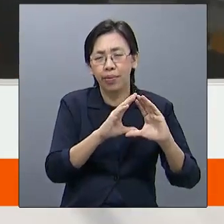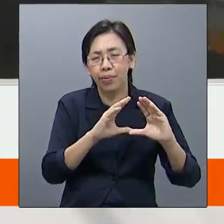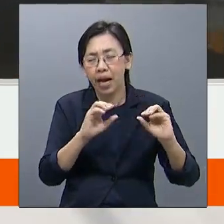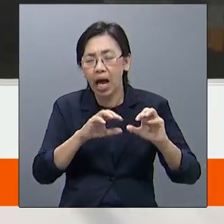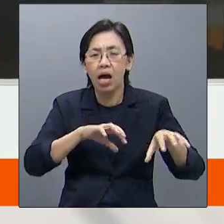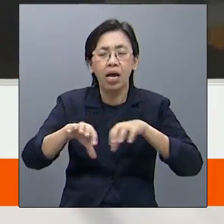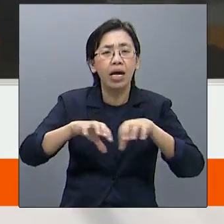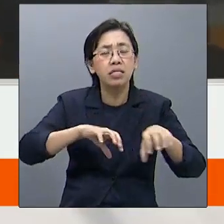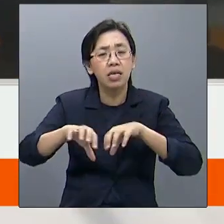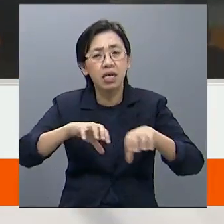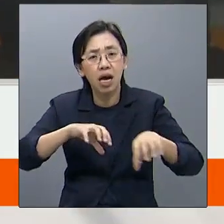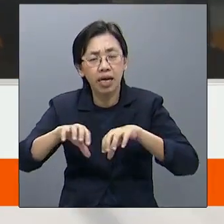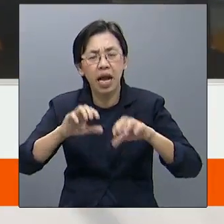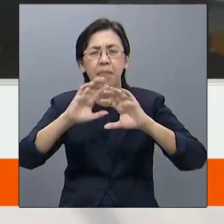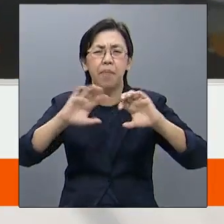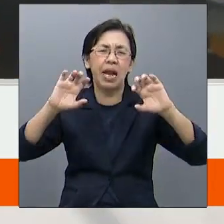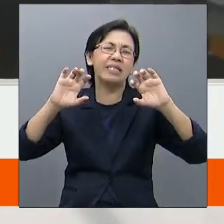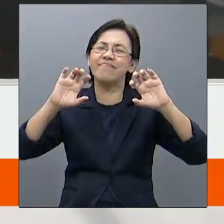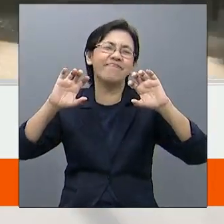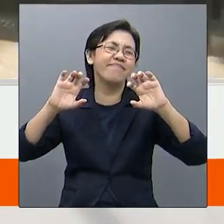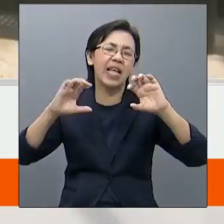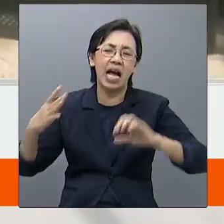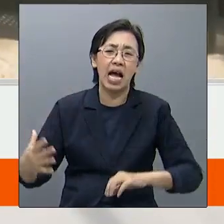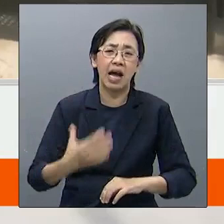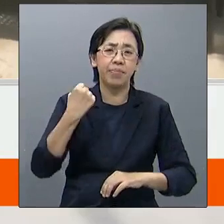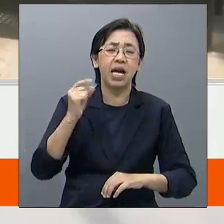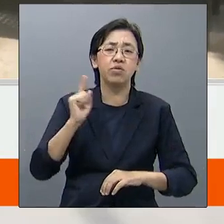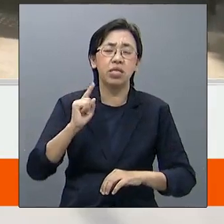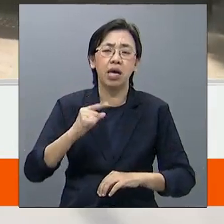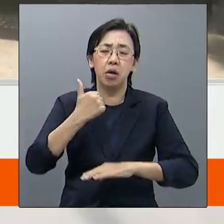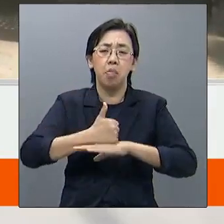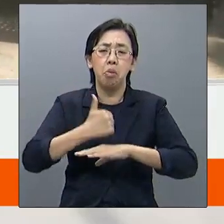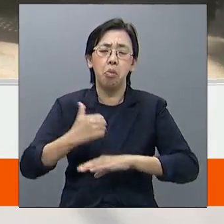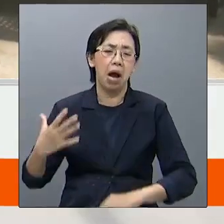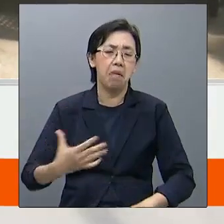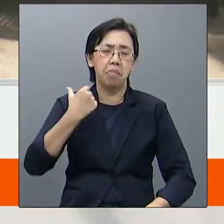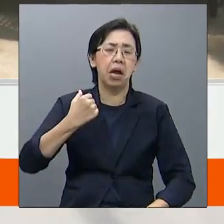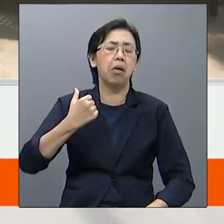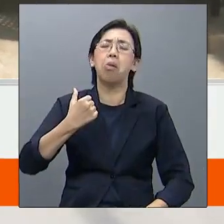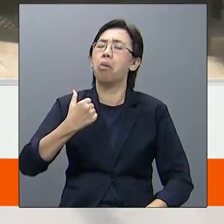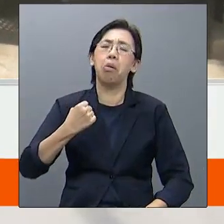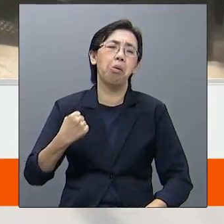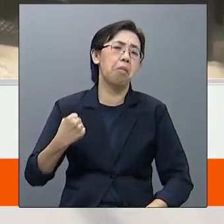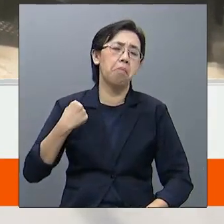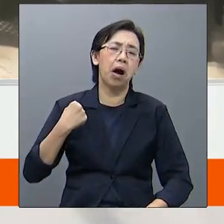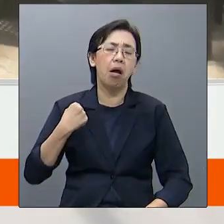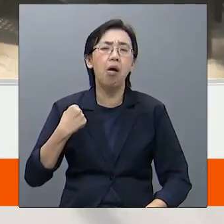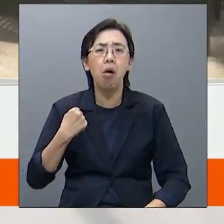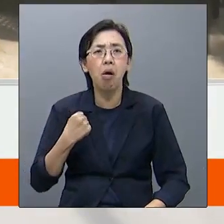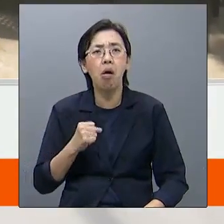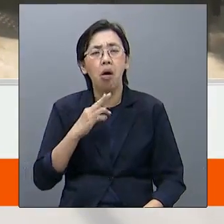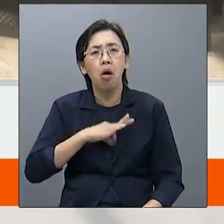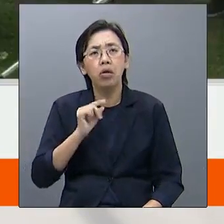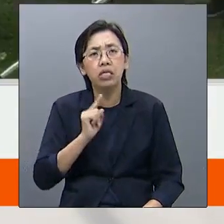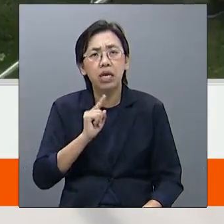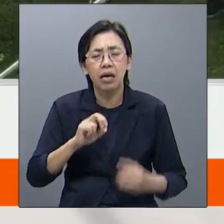องมต